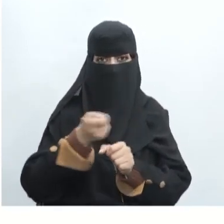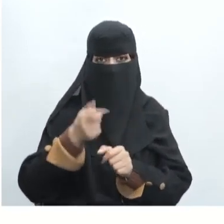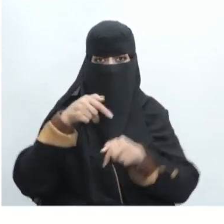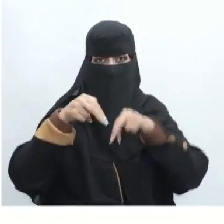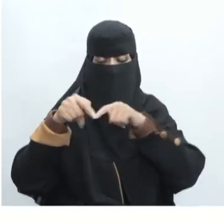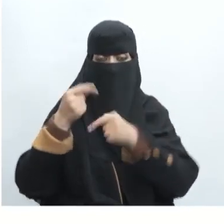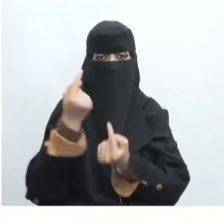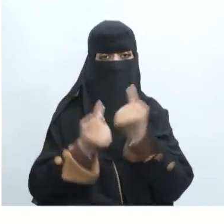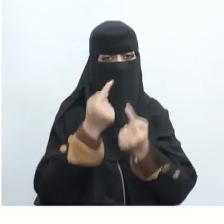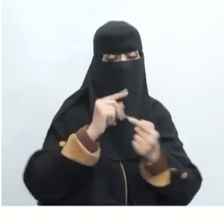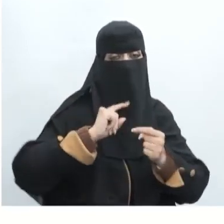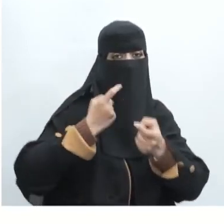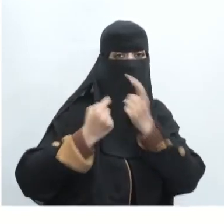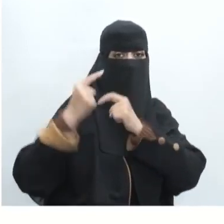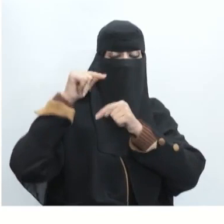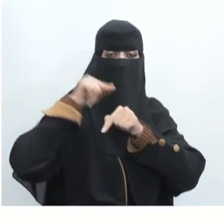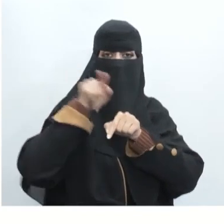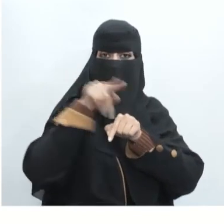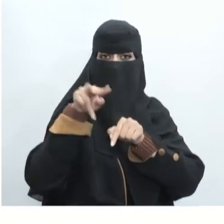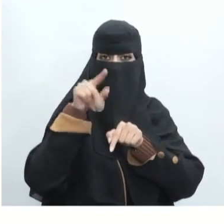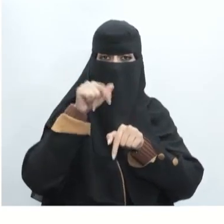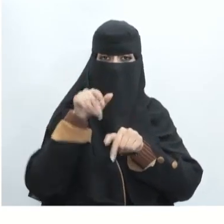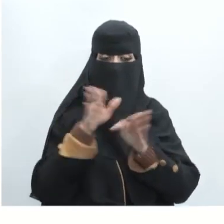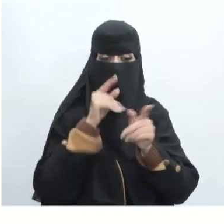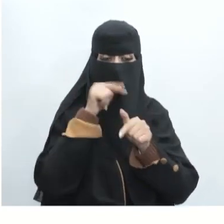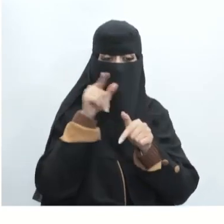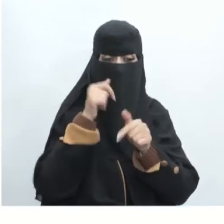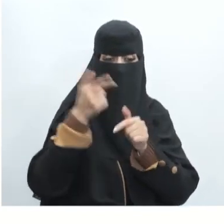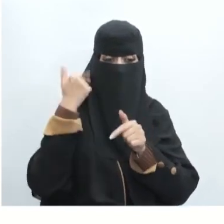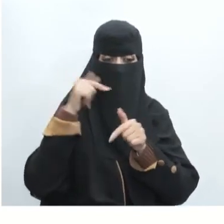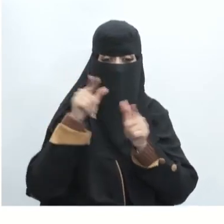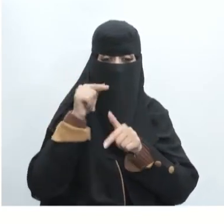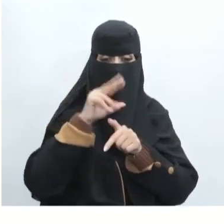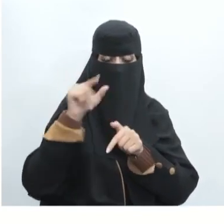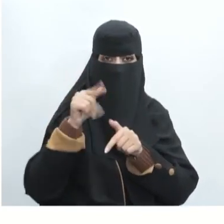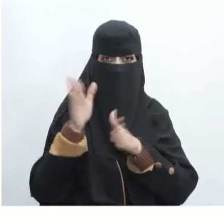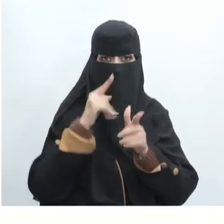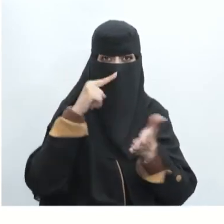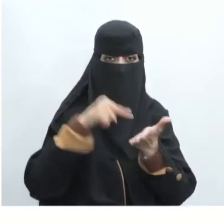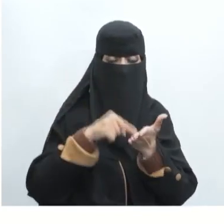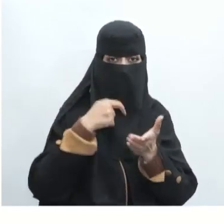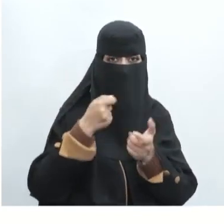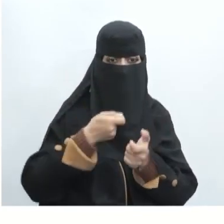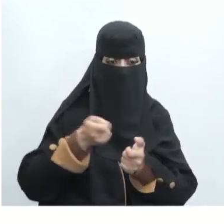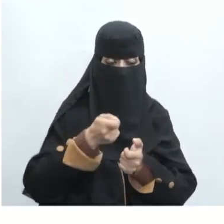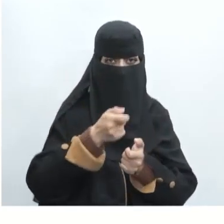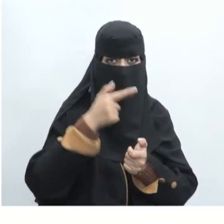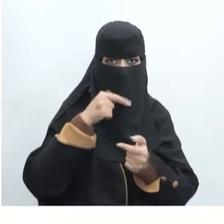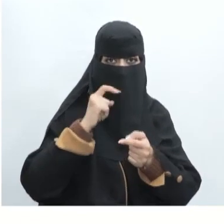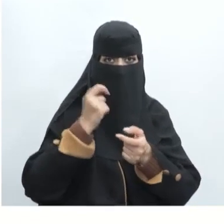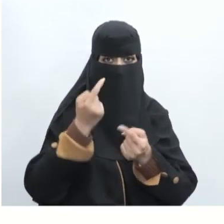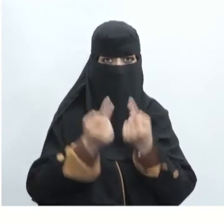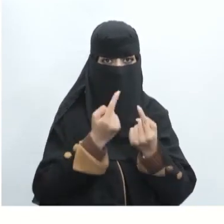والزراعه التقليديه وهما كما ذكرت كما ذكرت لكم ان الراعي والزراعه التقليديه